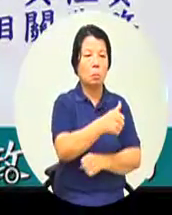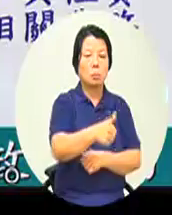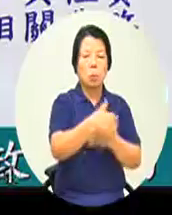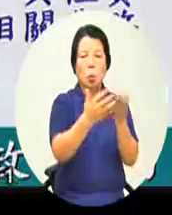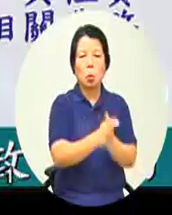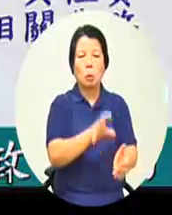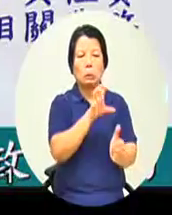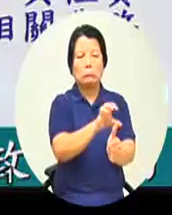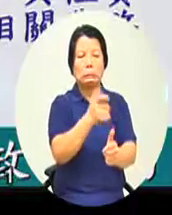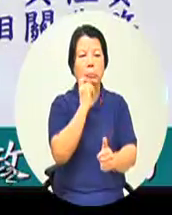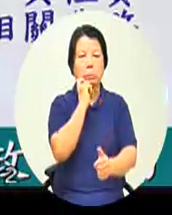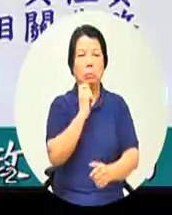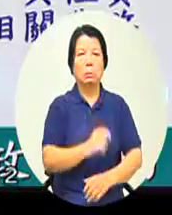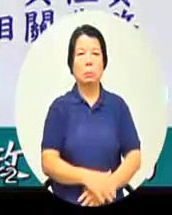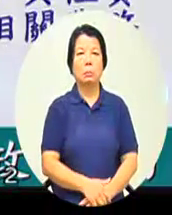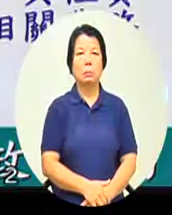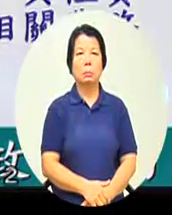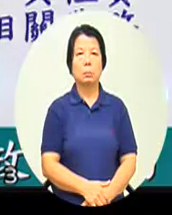稣。